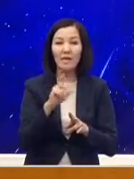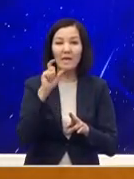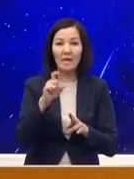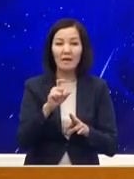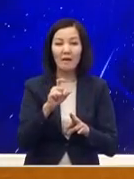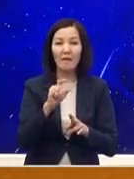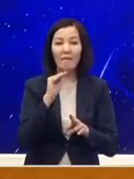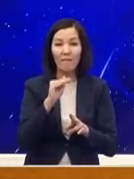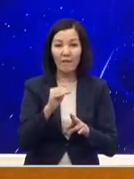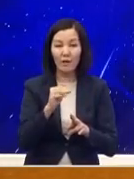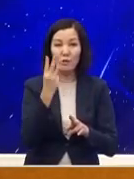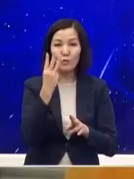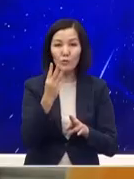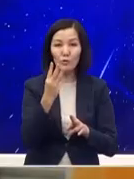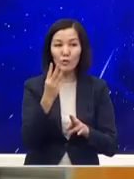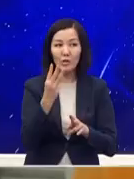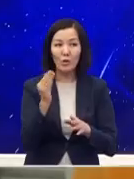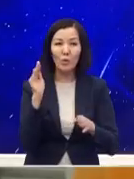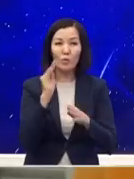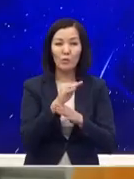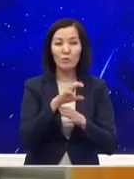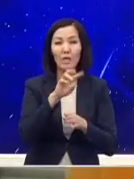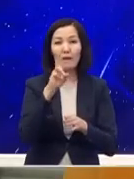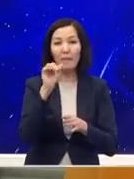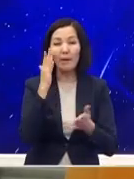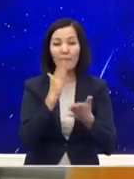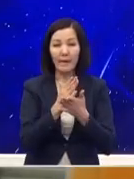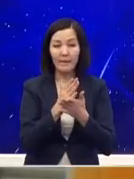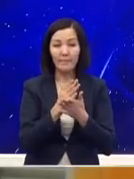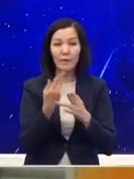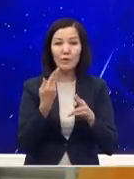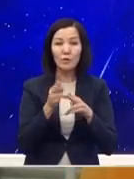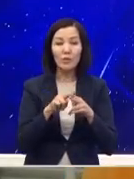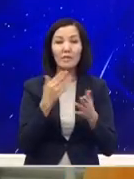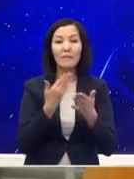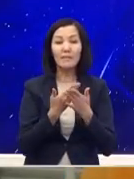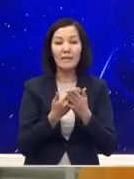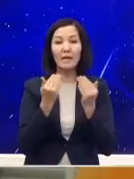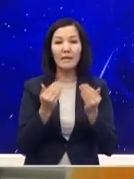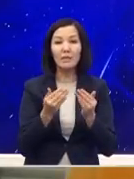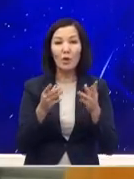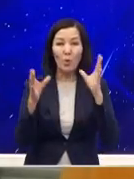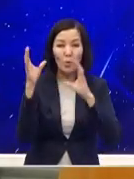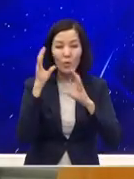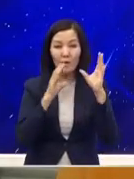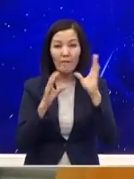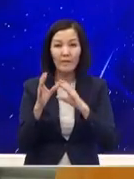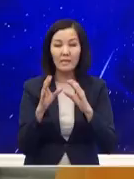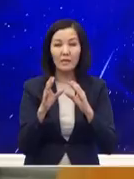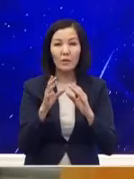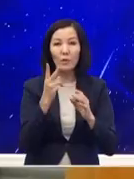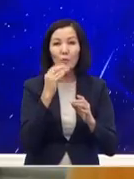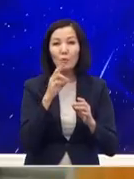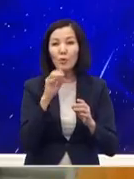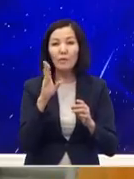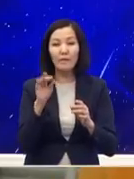Ф. Осы 3 дыбысқа да қосымша таңба арналды. Себебі, мысал қазір университет деген сөзді университет